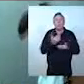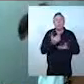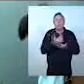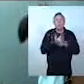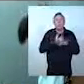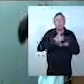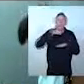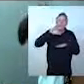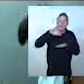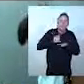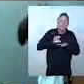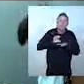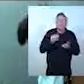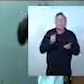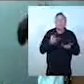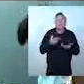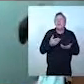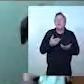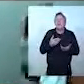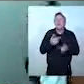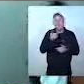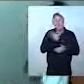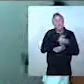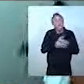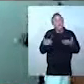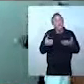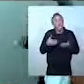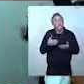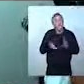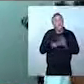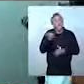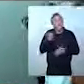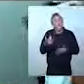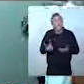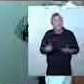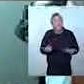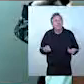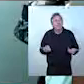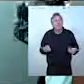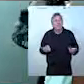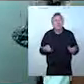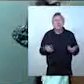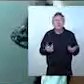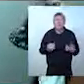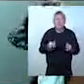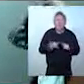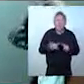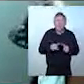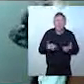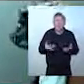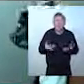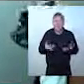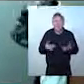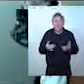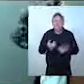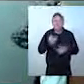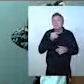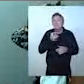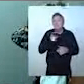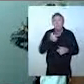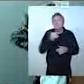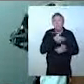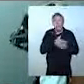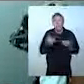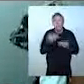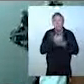recettes. Oui, voilà, 2 millions, c'est ça. Donc, voilà, que fait-on que fait-on si on supprime 2 millions de